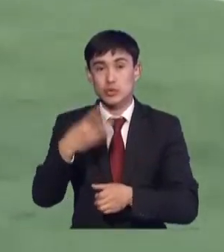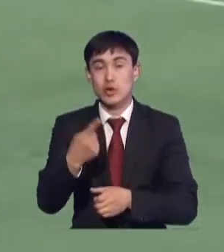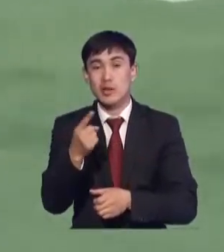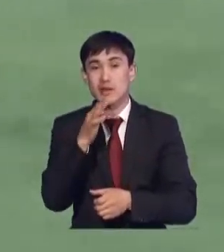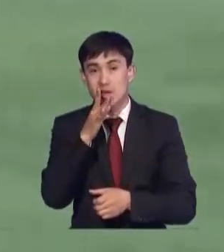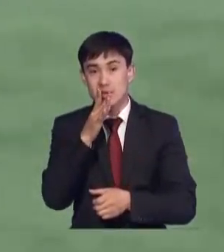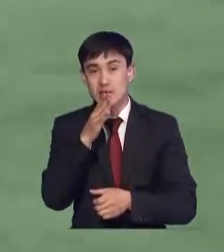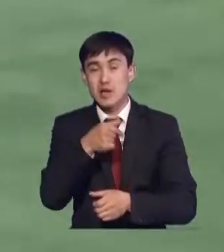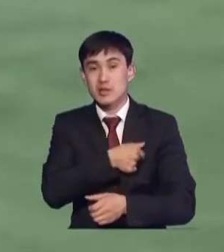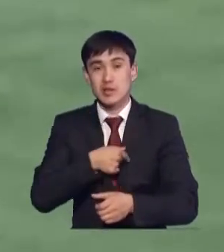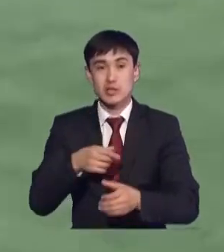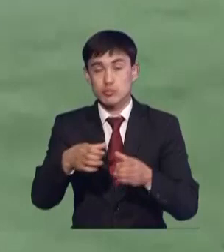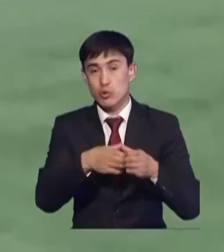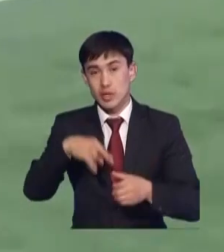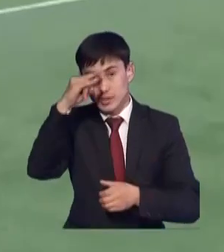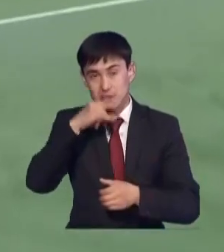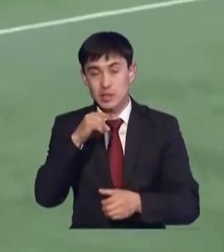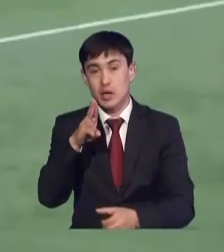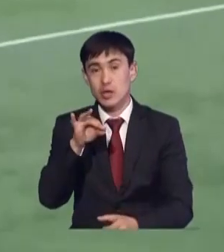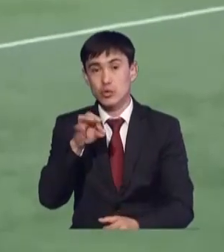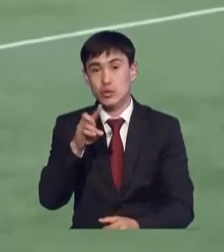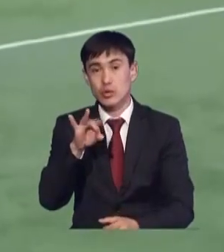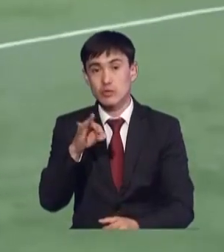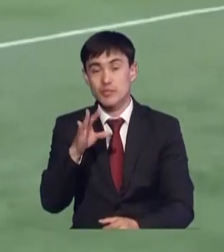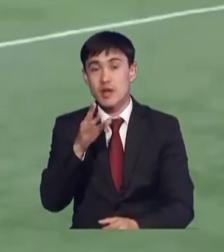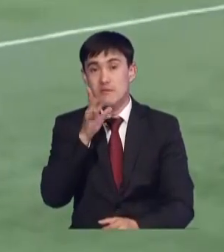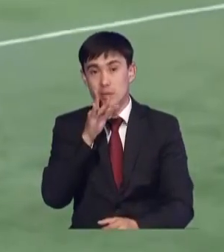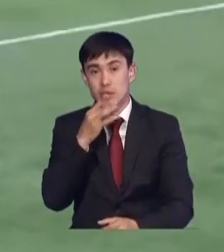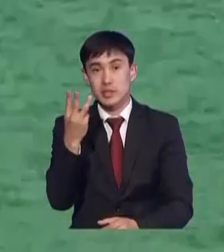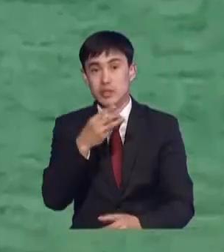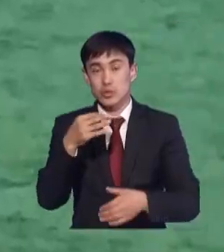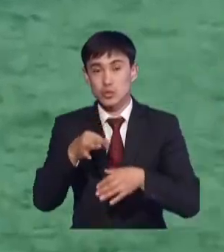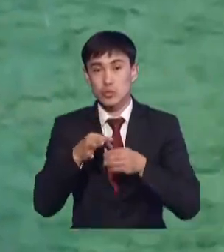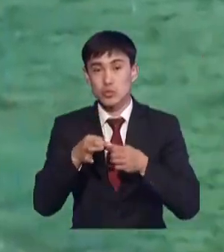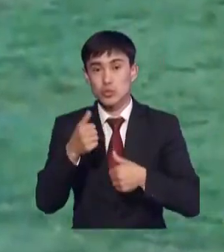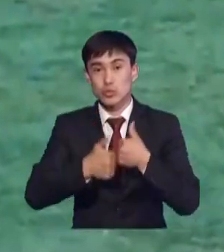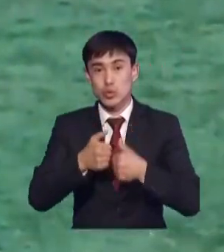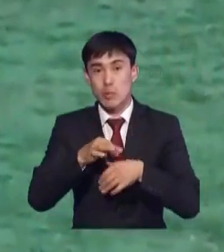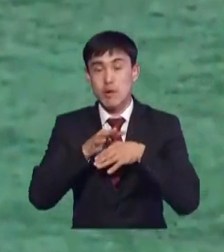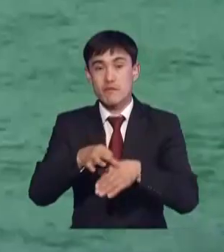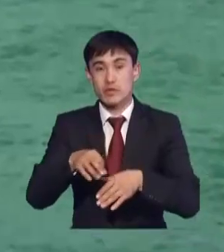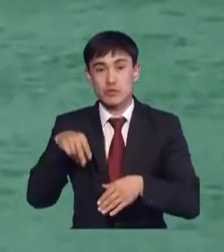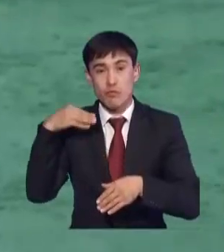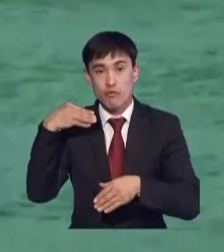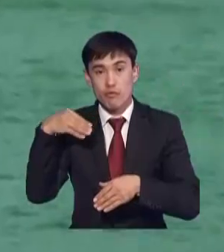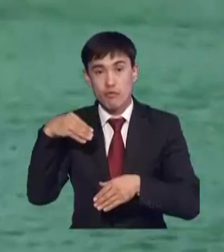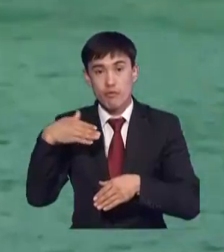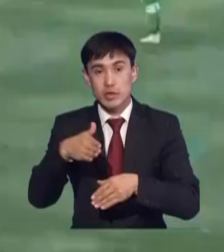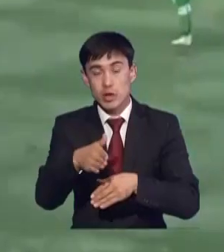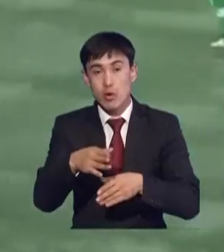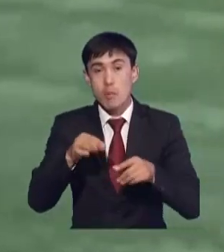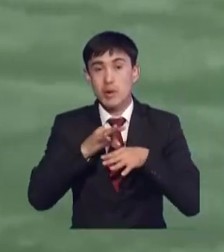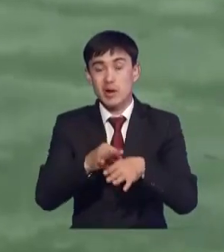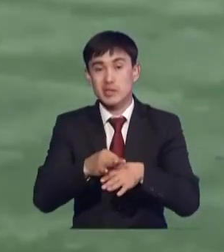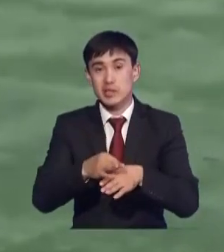тни экстре нер сборной Казахстана Кайрат нурдаулетов в рамках третьего тура он повёз своих подопечных в арау где и проходила гостевая встреча с